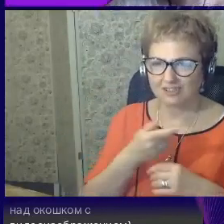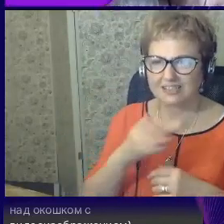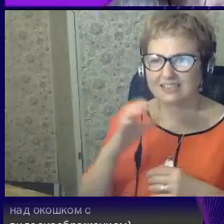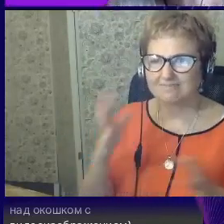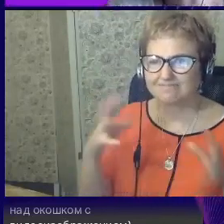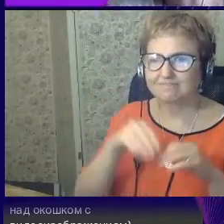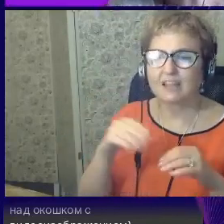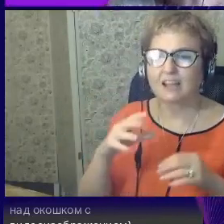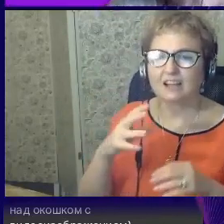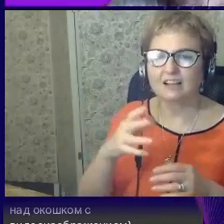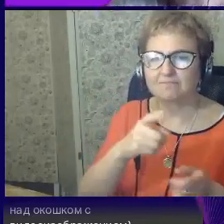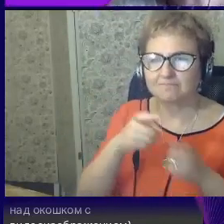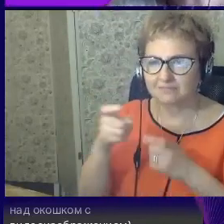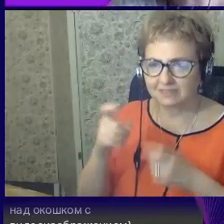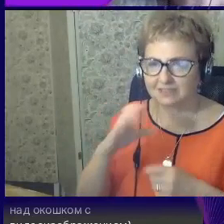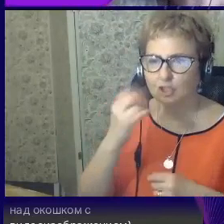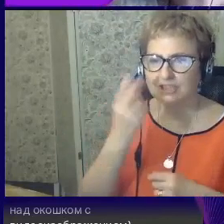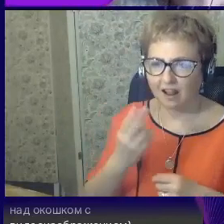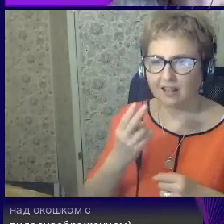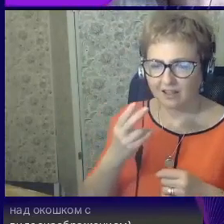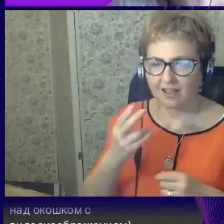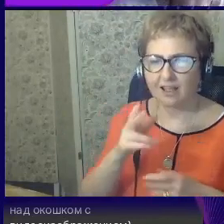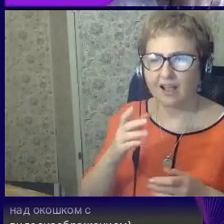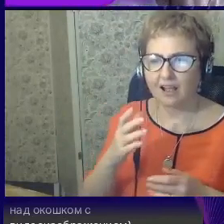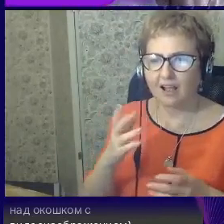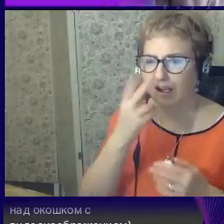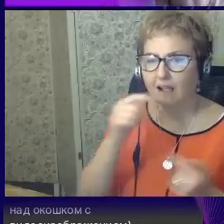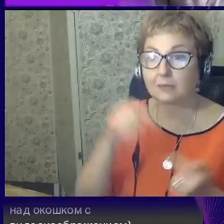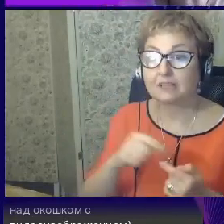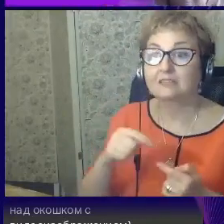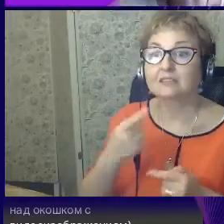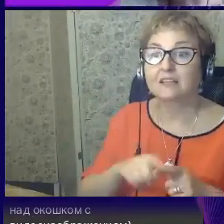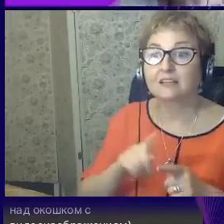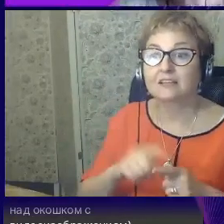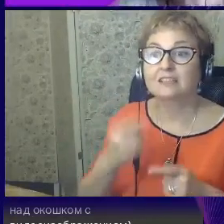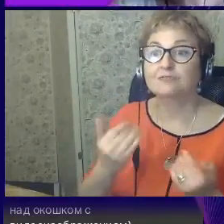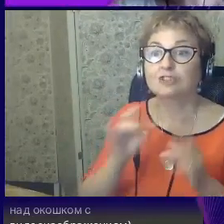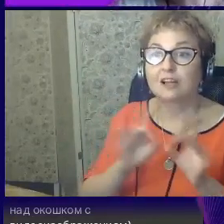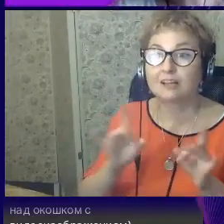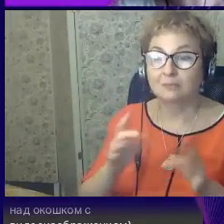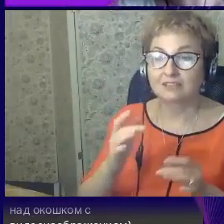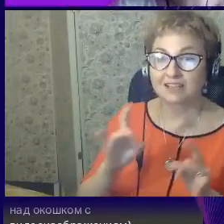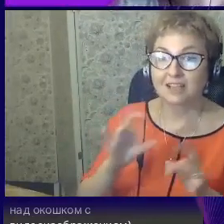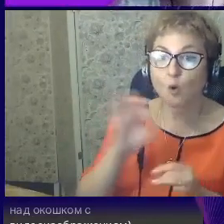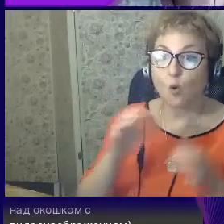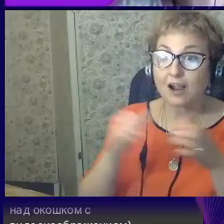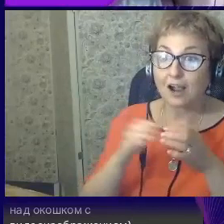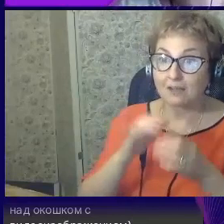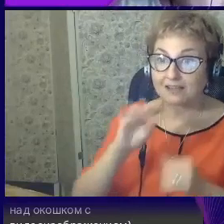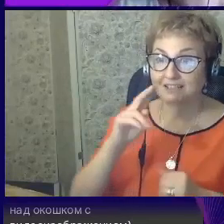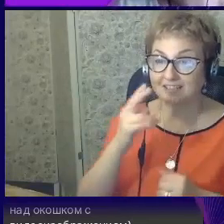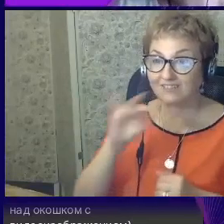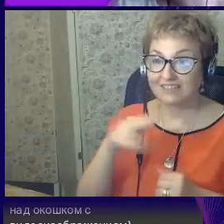агентов социализации человека с ментальными нарушениями. Вот. И сегодня мы хотим вам рассказать о командных